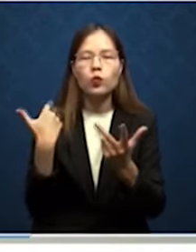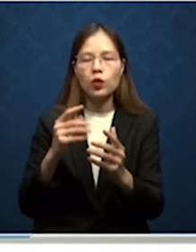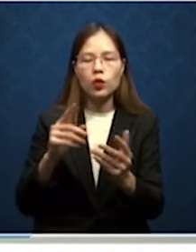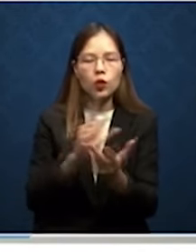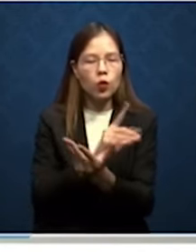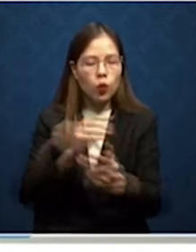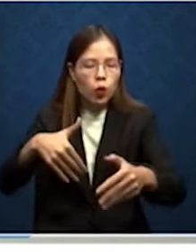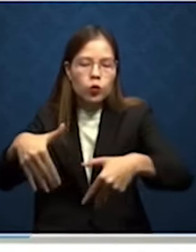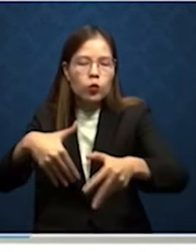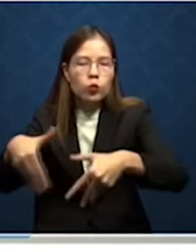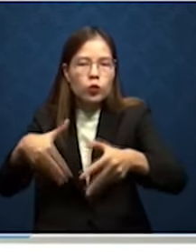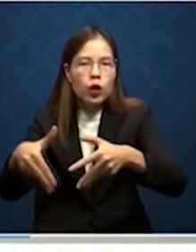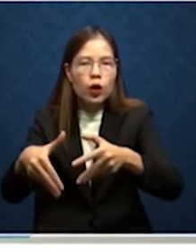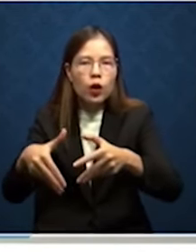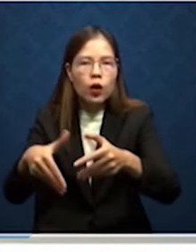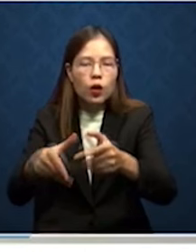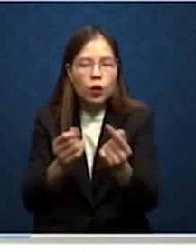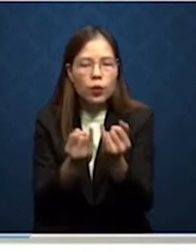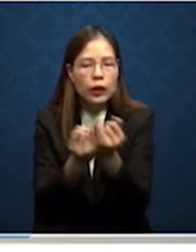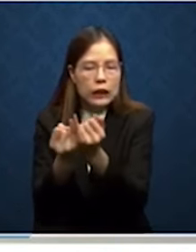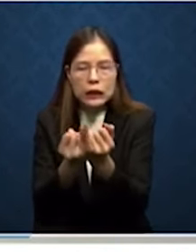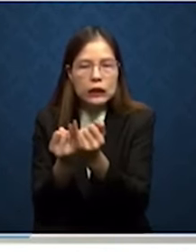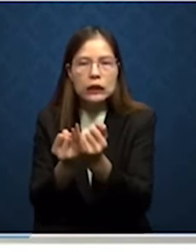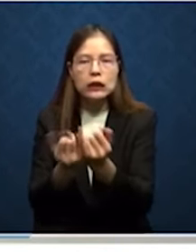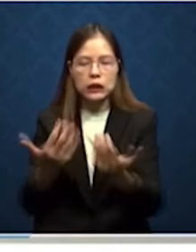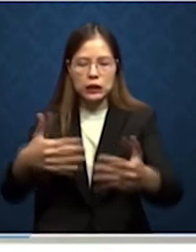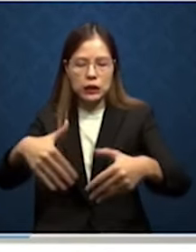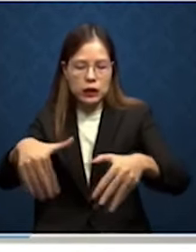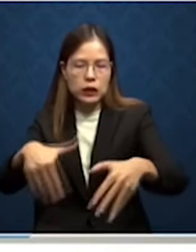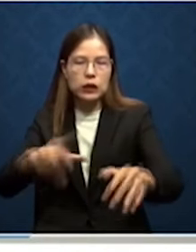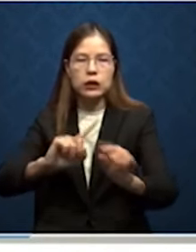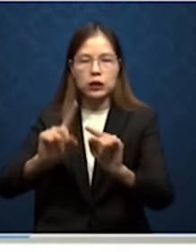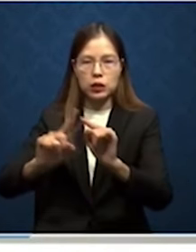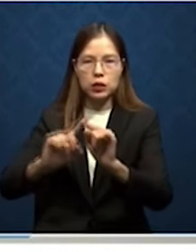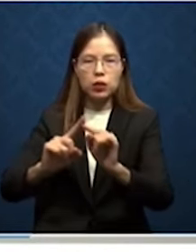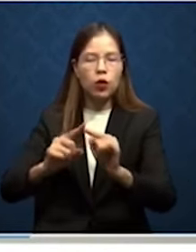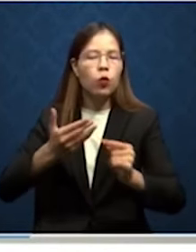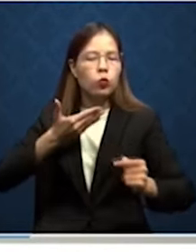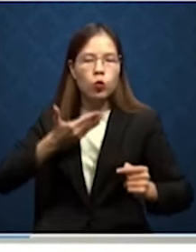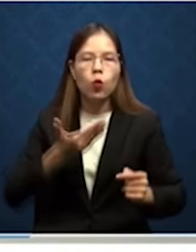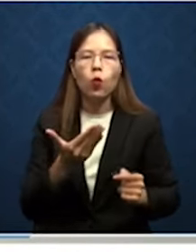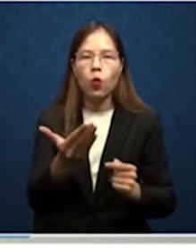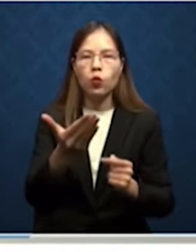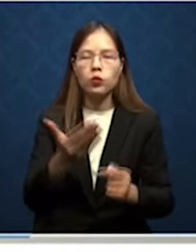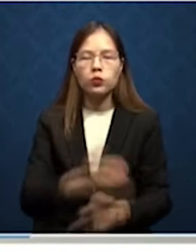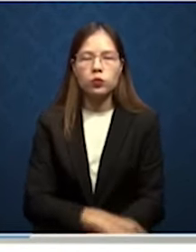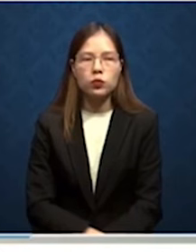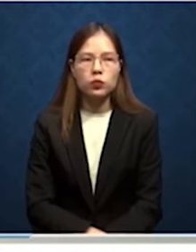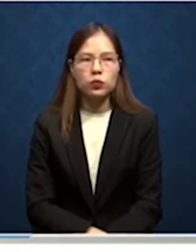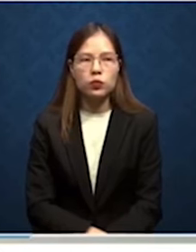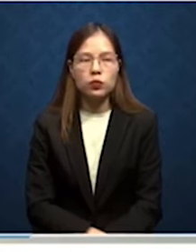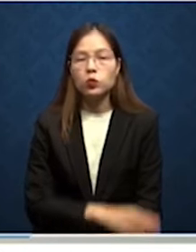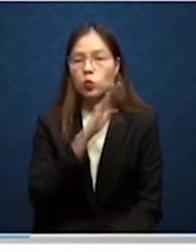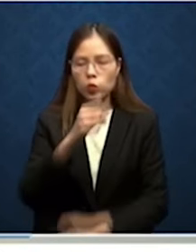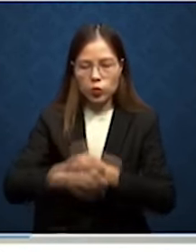คลุกคลีอยู่กับพี่น้องประชาชนทั้งในชนบทมาโดยตลอดชีวิตเมื่อเกษียณอ